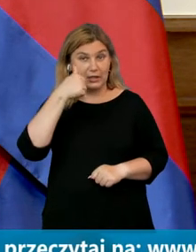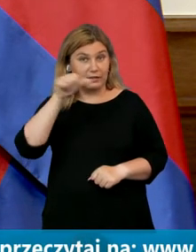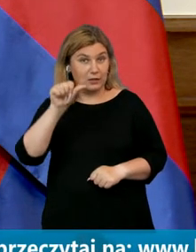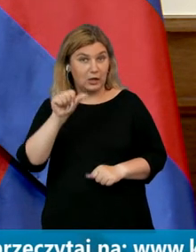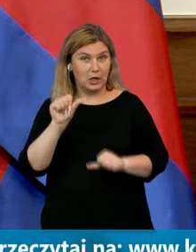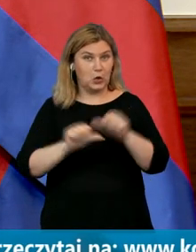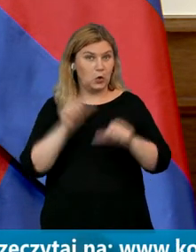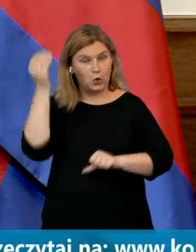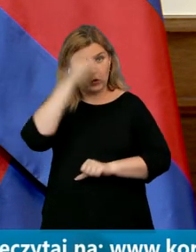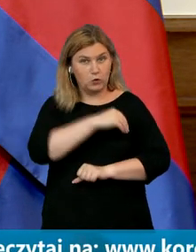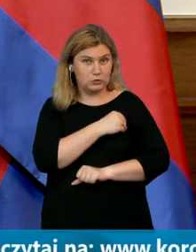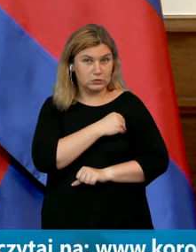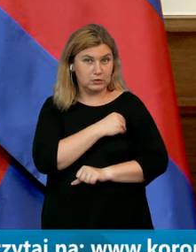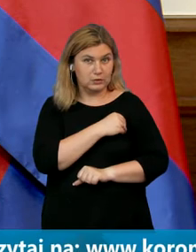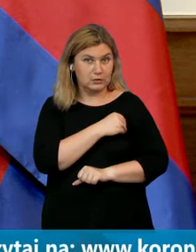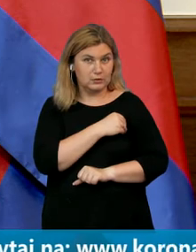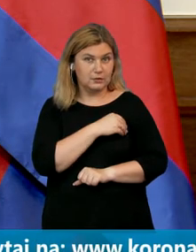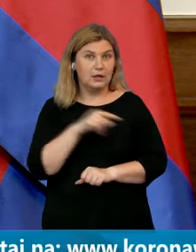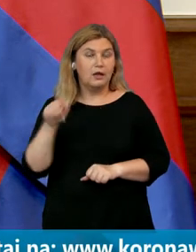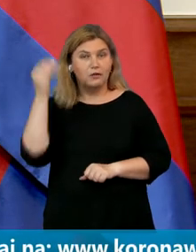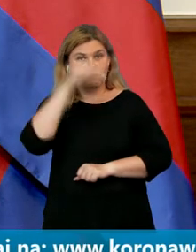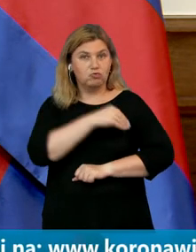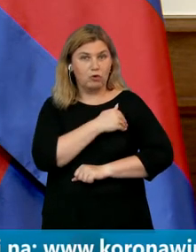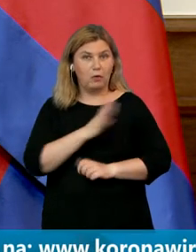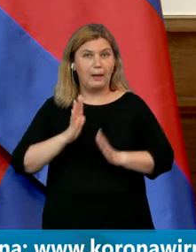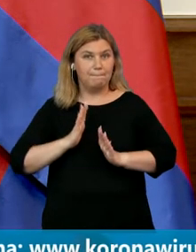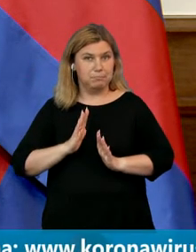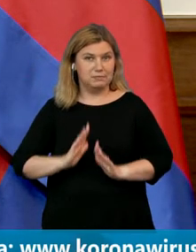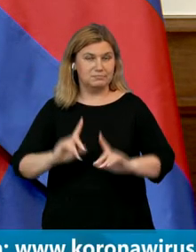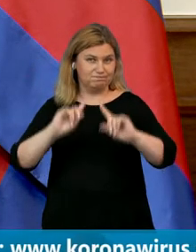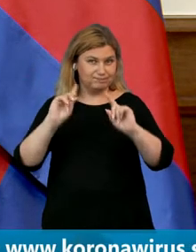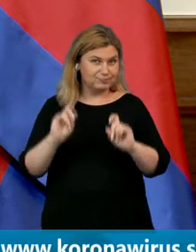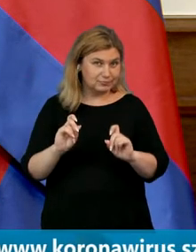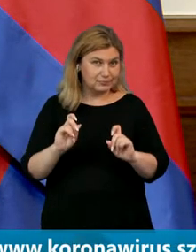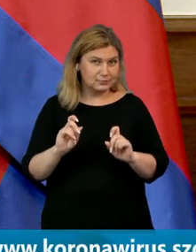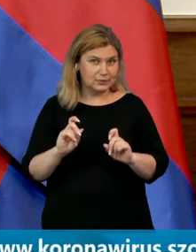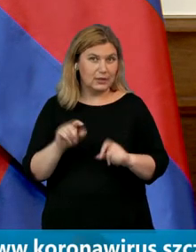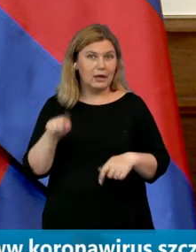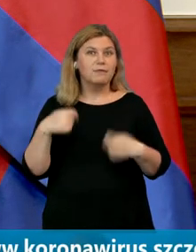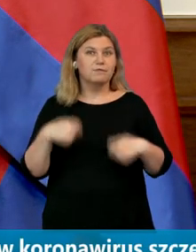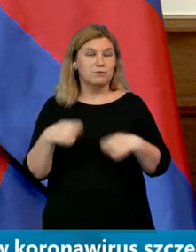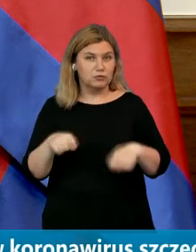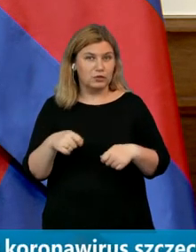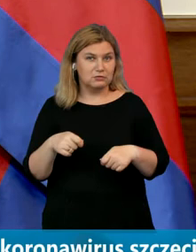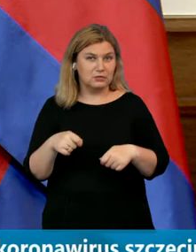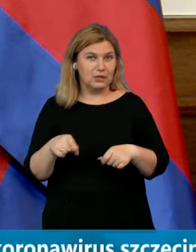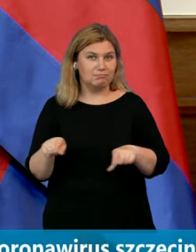roku szkolnego, a zatem szkoła się powoli rozpędza. Niestety w Szczecinie rozpędza się